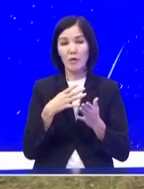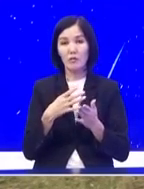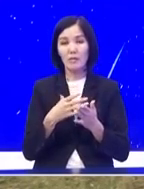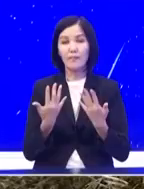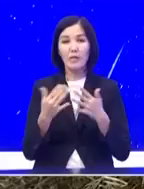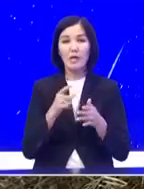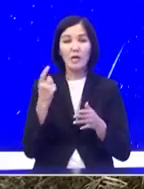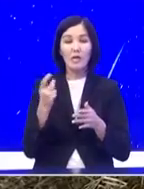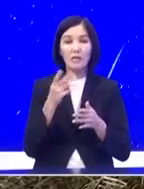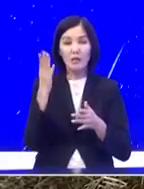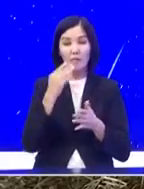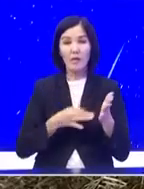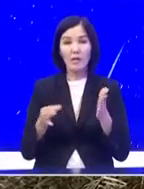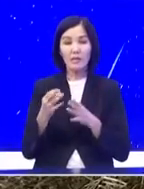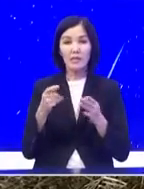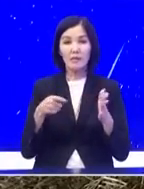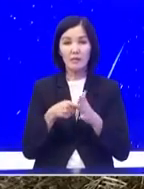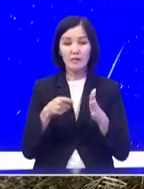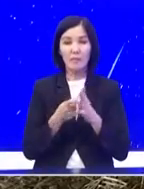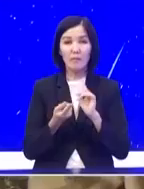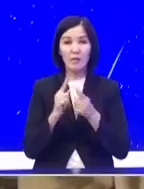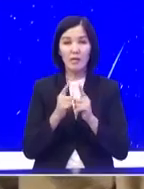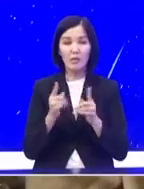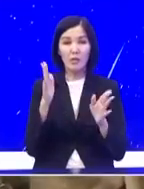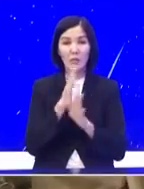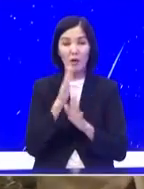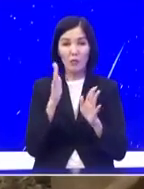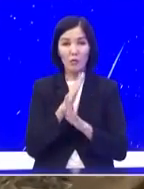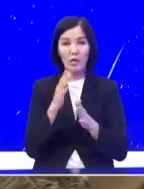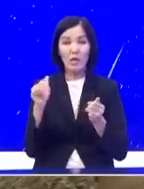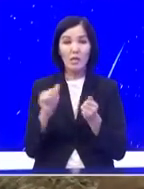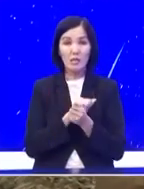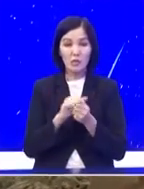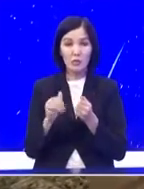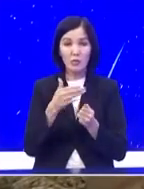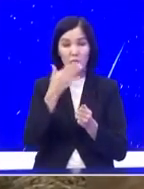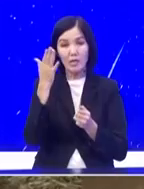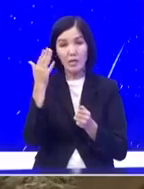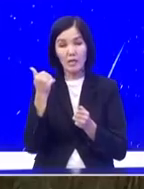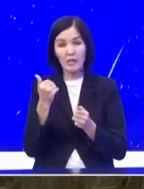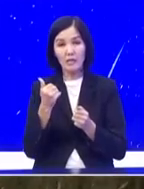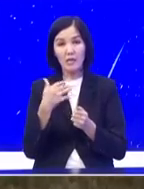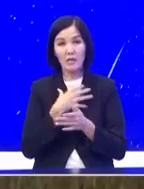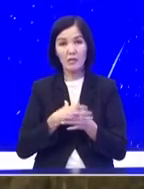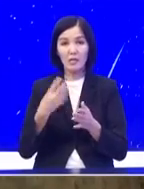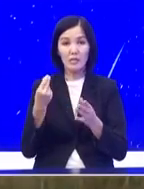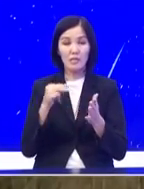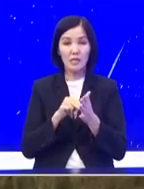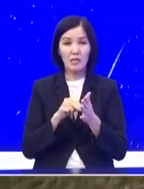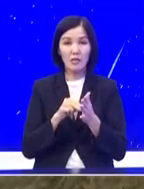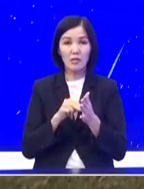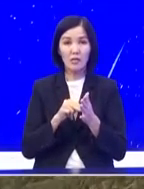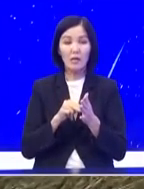хозяйства Алматинской области, цены на сено меняются в зависимости от погоды. Так засушливые весна и лето привели к ажиотажу цен не только на сено, но и